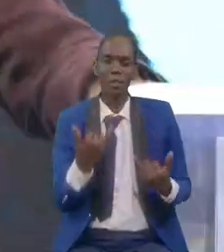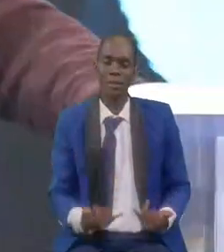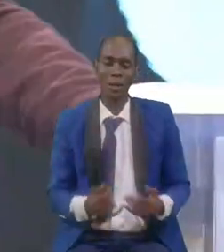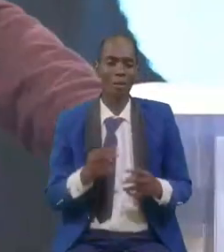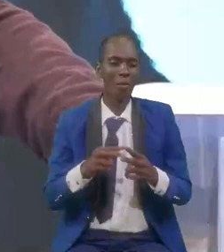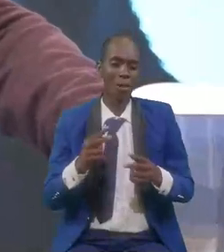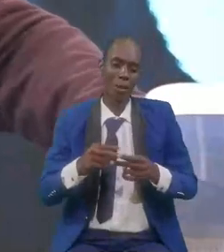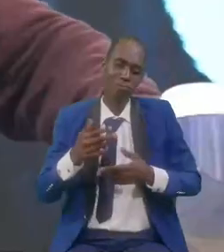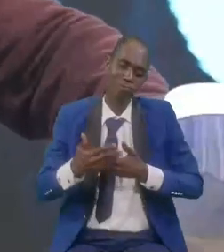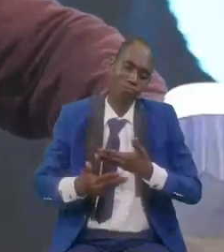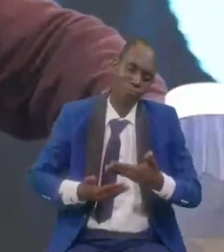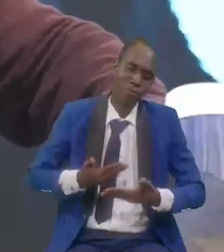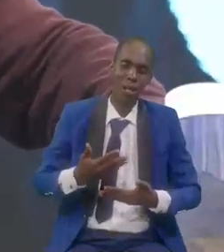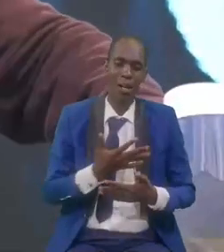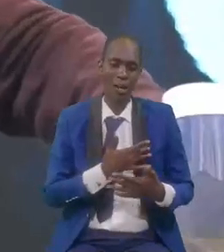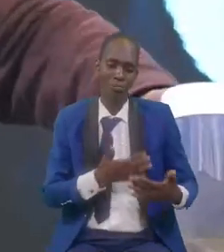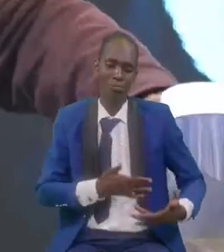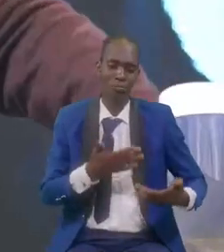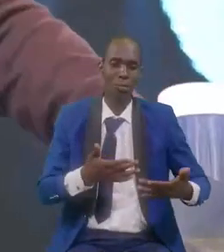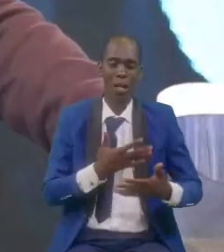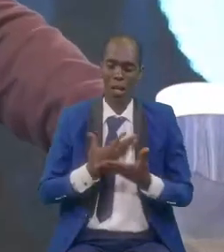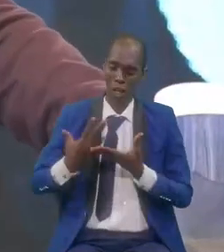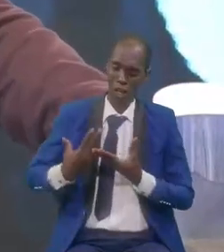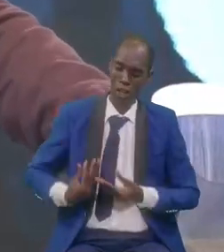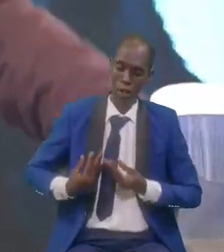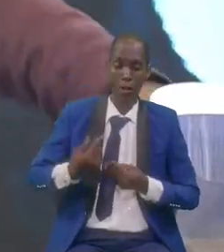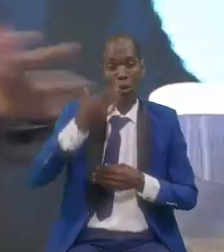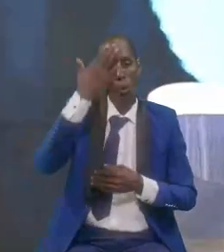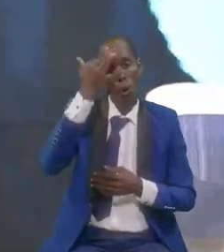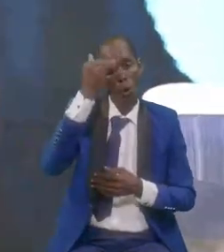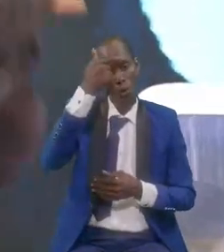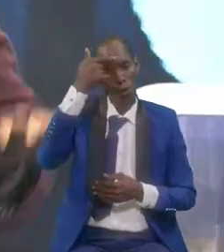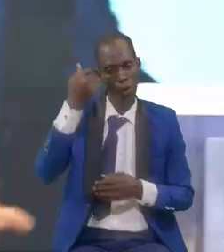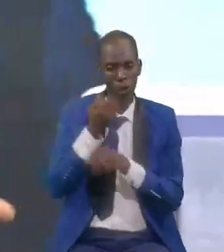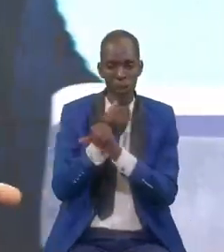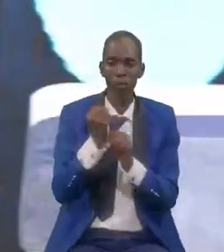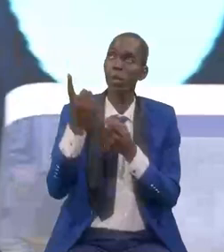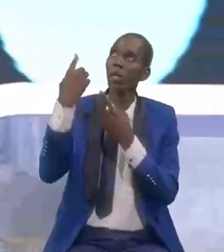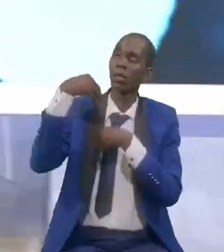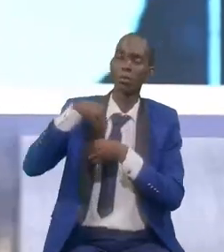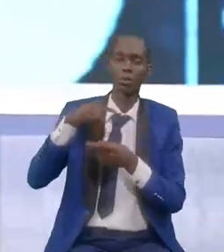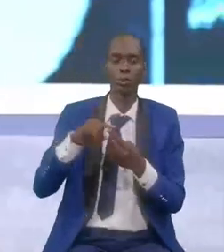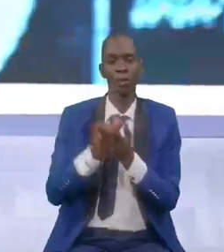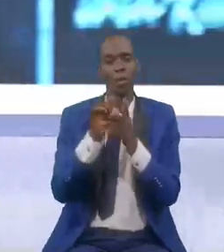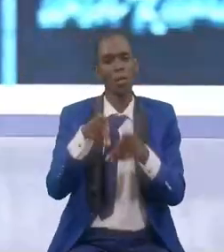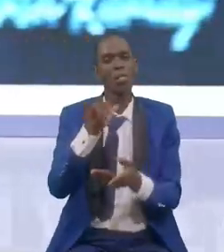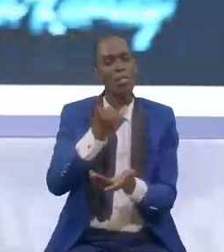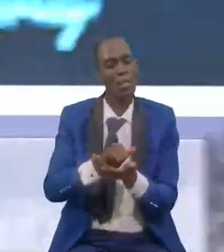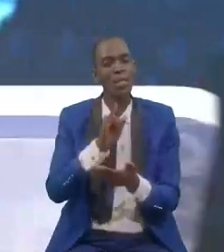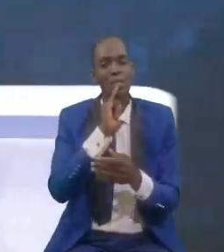est si doux parce que le salut lui est parvenu. Ça, c'est le salut. Quand